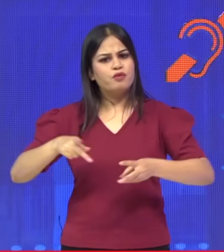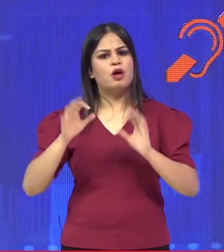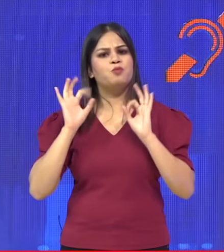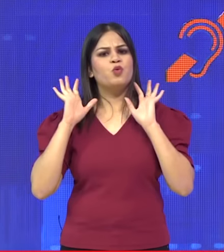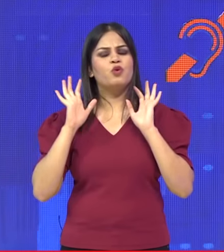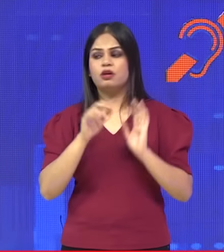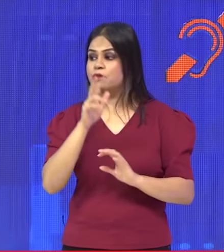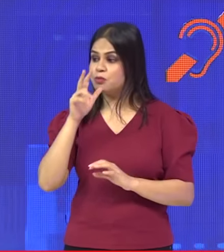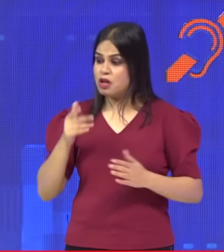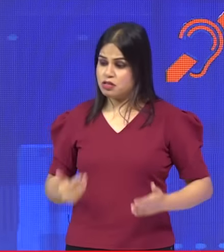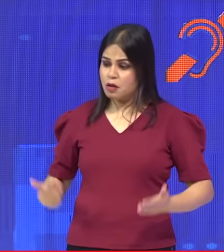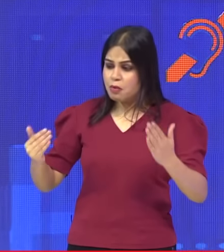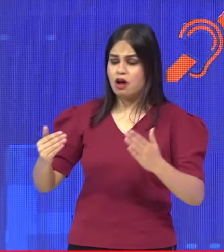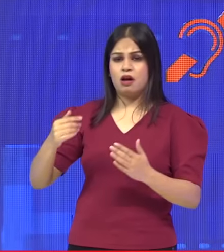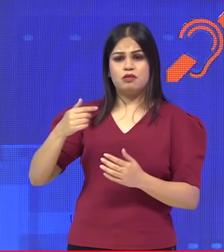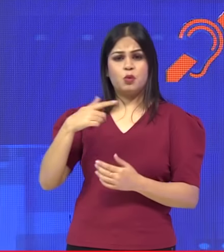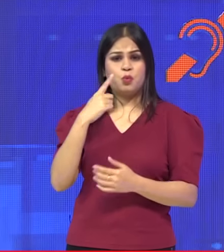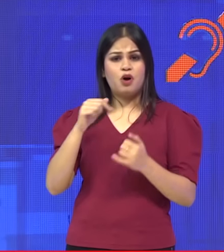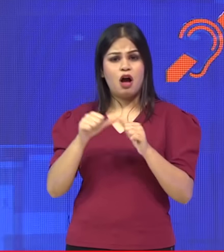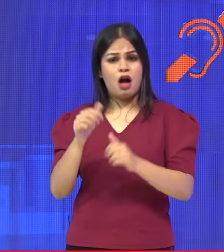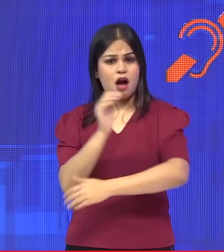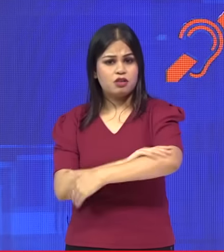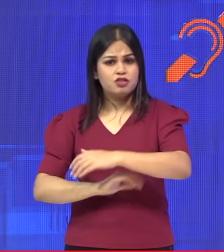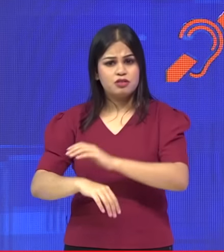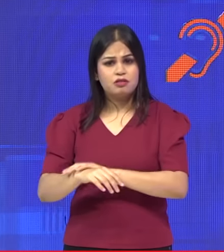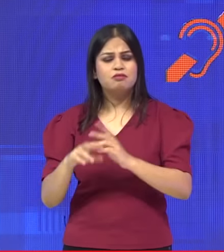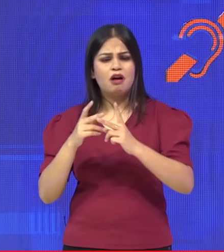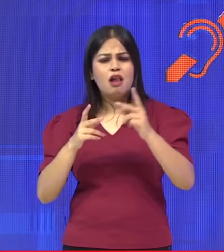शाहरुख खान अक्षय कुमार अजय देवगन